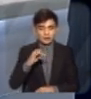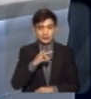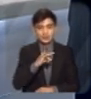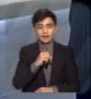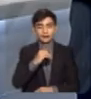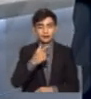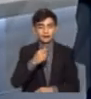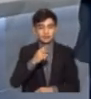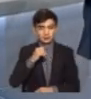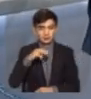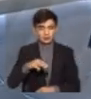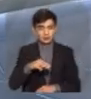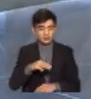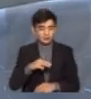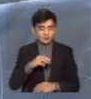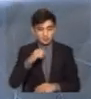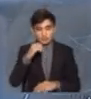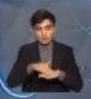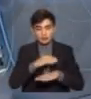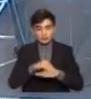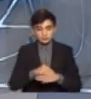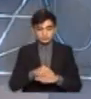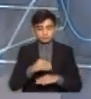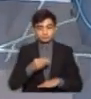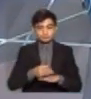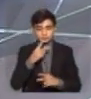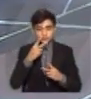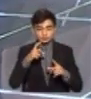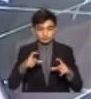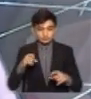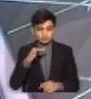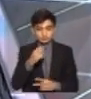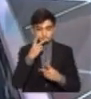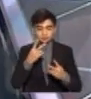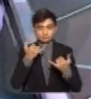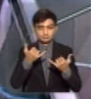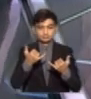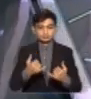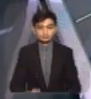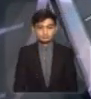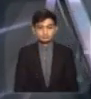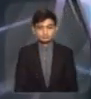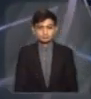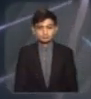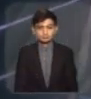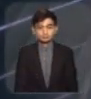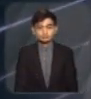Мендыбаев и мой коллега Ерганат Кубжасар. Ассаламу алейкум, хумбатты көрермен. И смотрите, прямо сейчас.